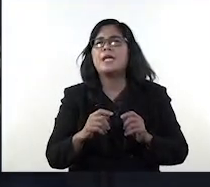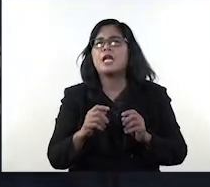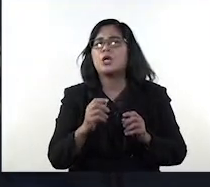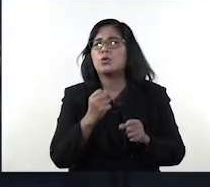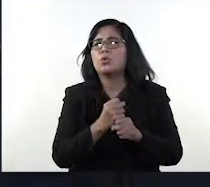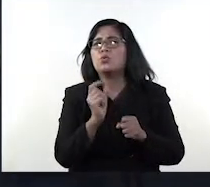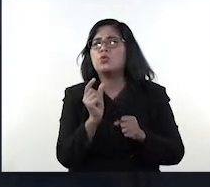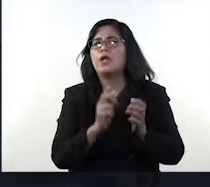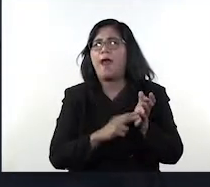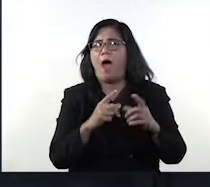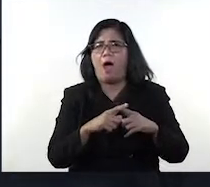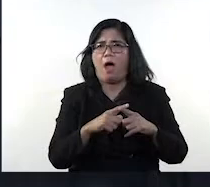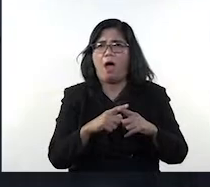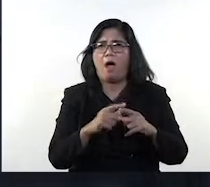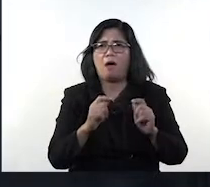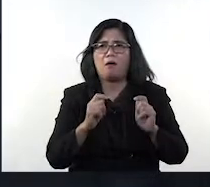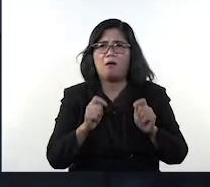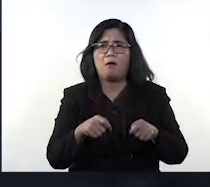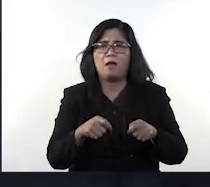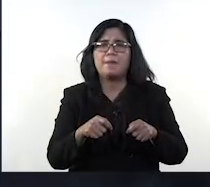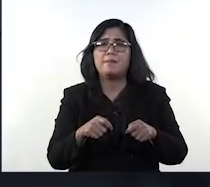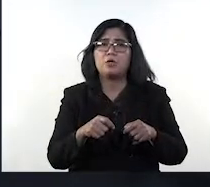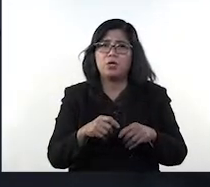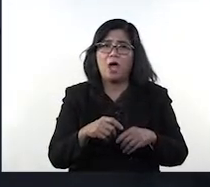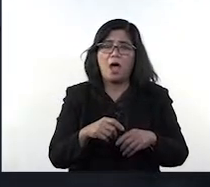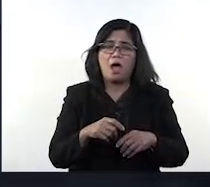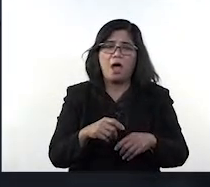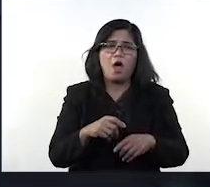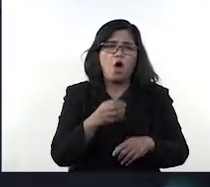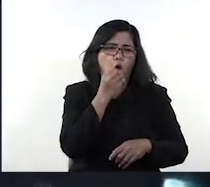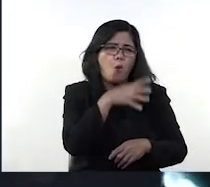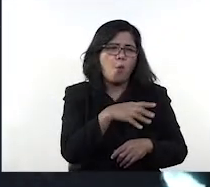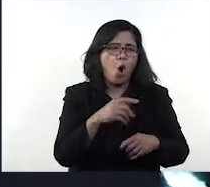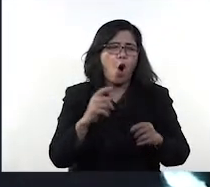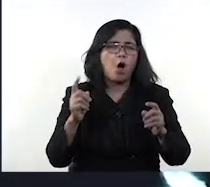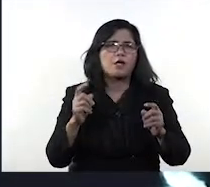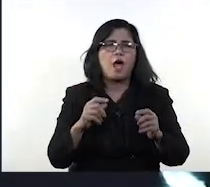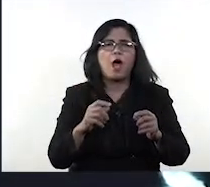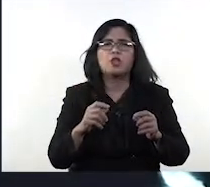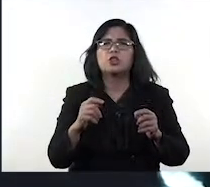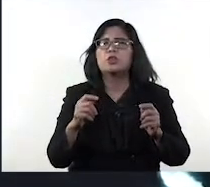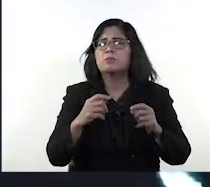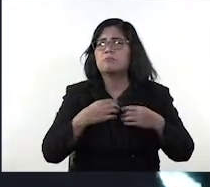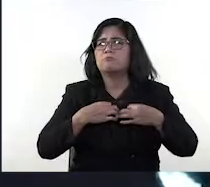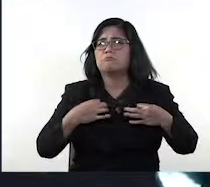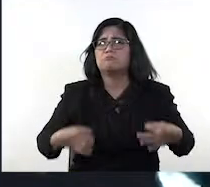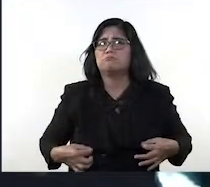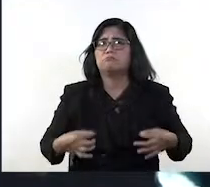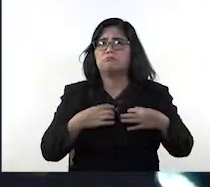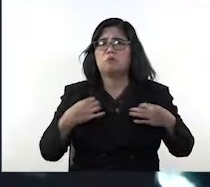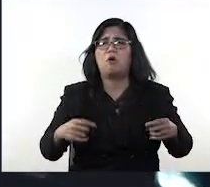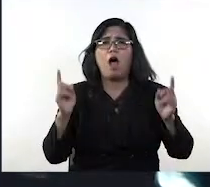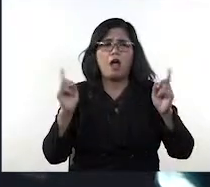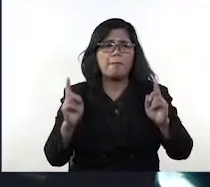nggak bener sebetulnya kamu pantasnya dihukum mati tapi ya karena aku kasihan sama kamu ngasih kesempatan